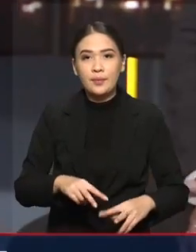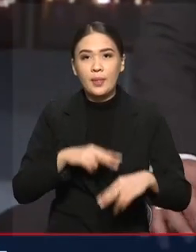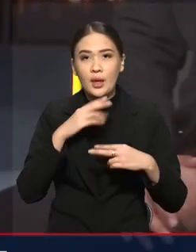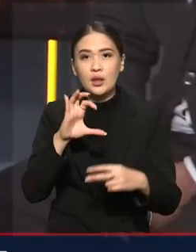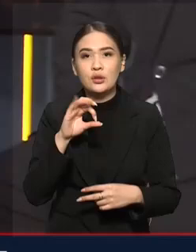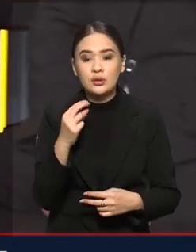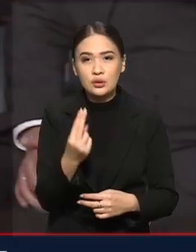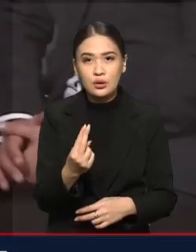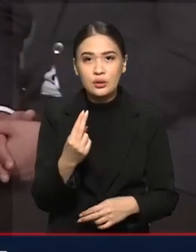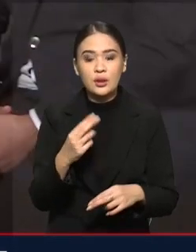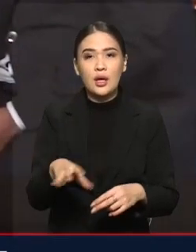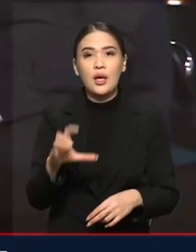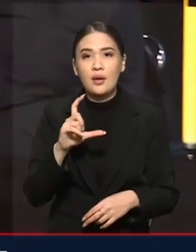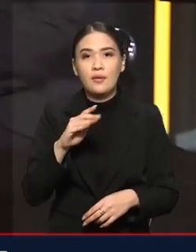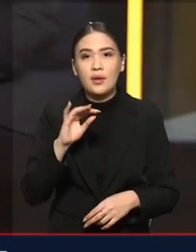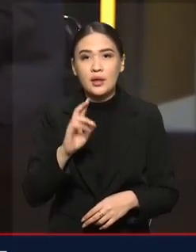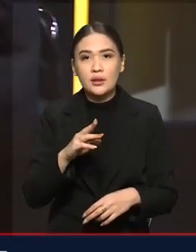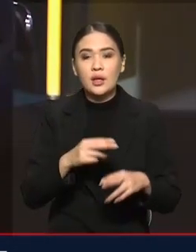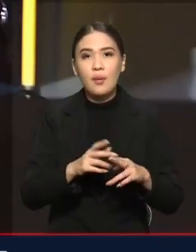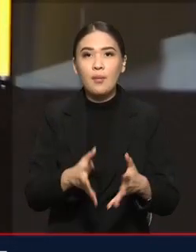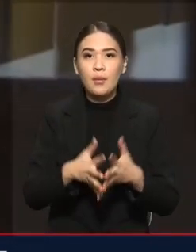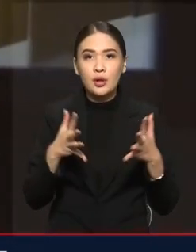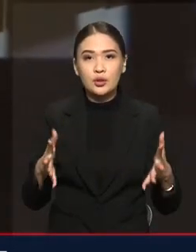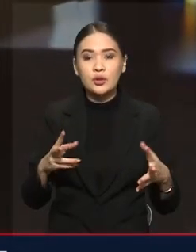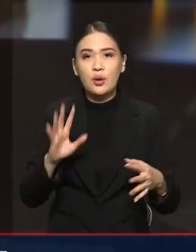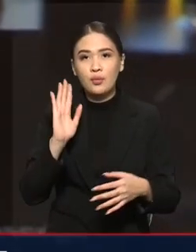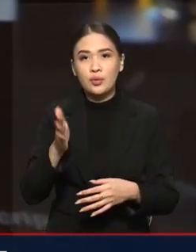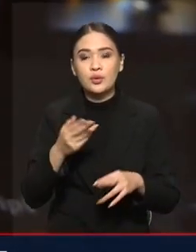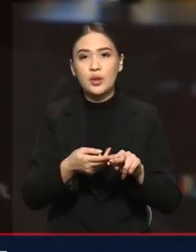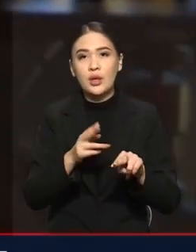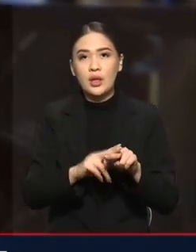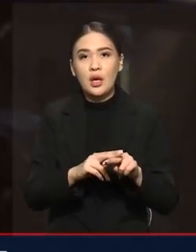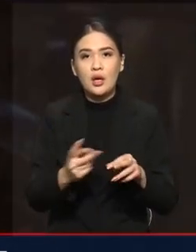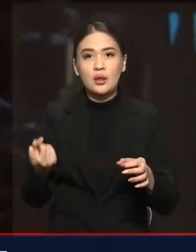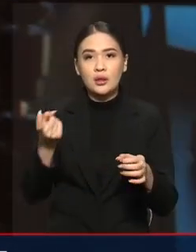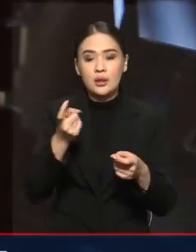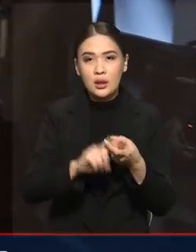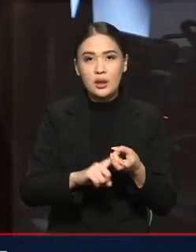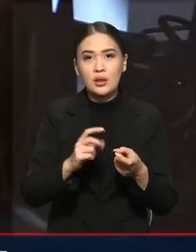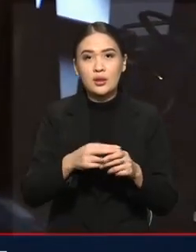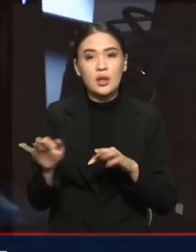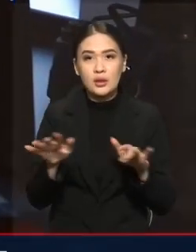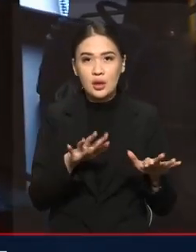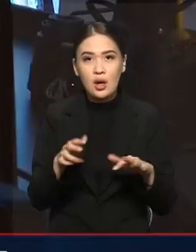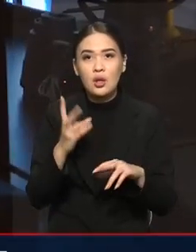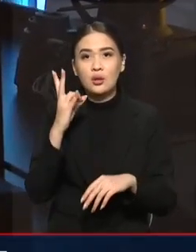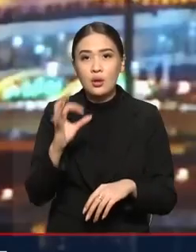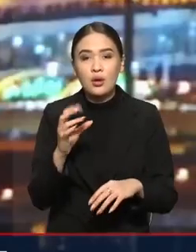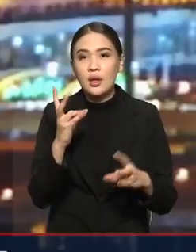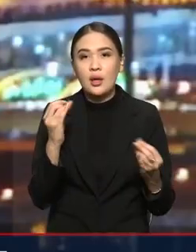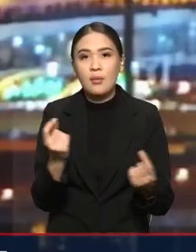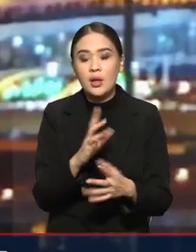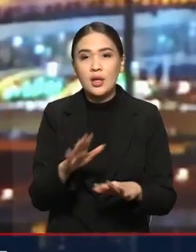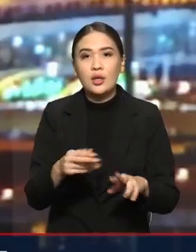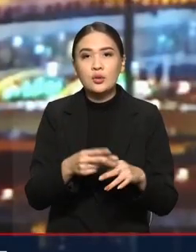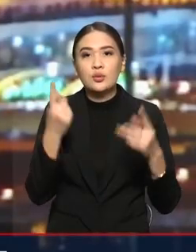социального эффекта на регион это огромное предприятие конечно с учётом такого количества сотрудников но ещё немаловажное